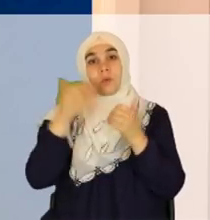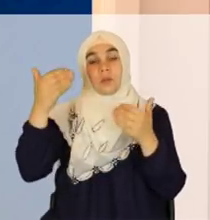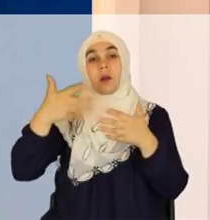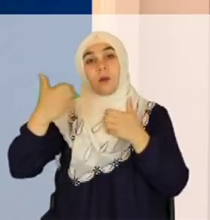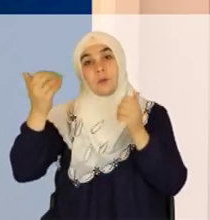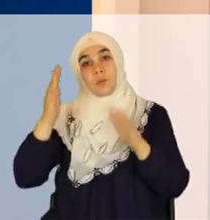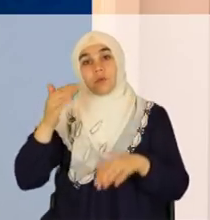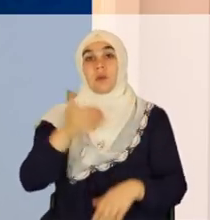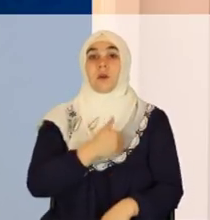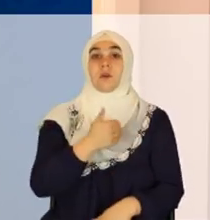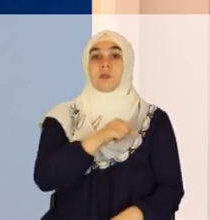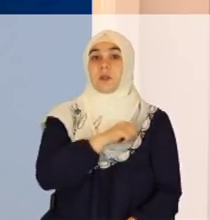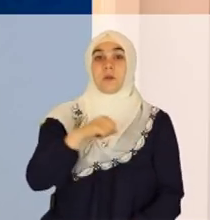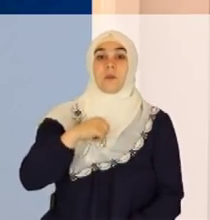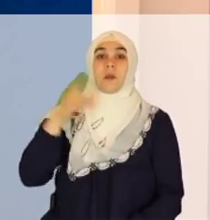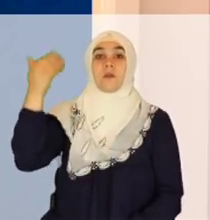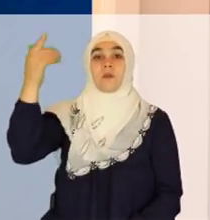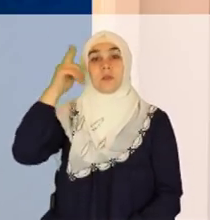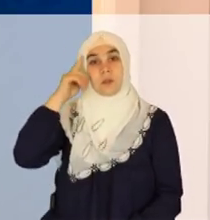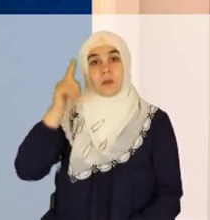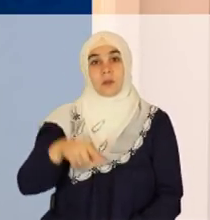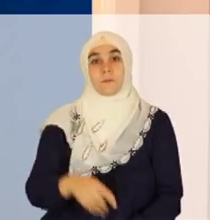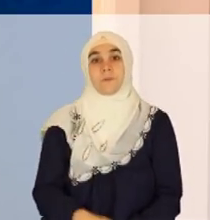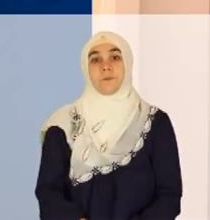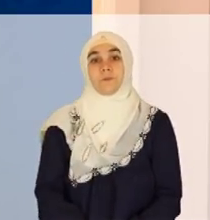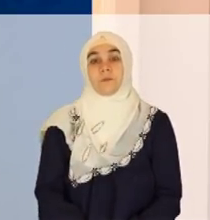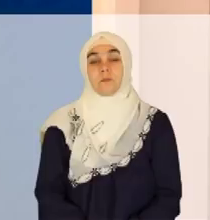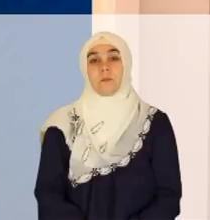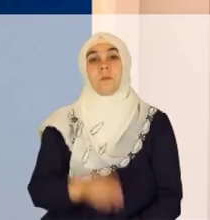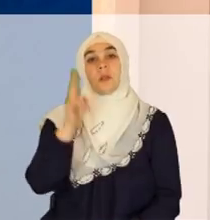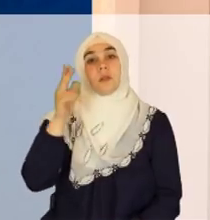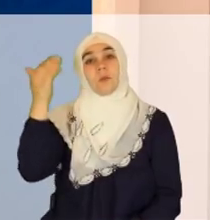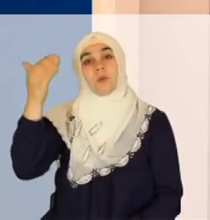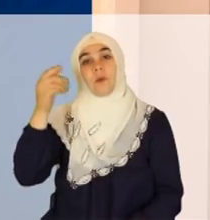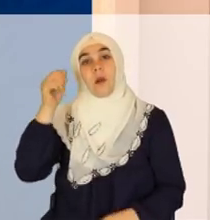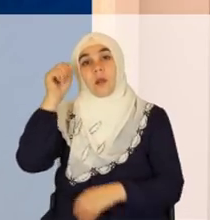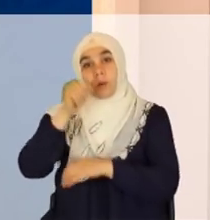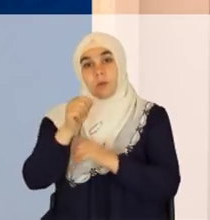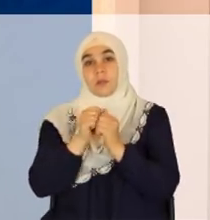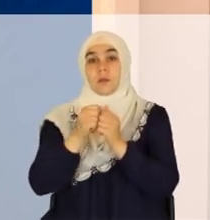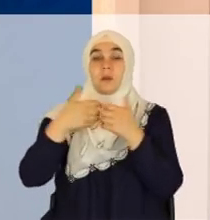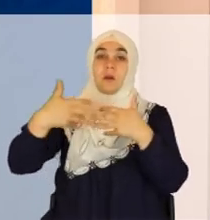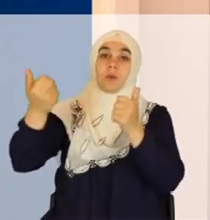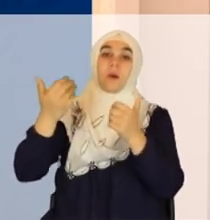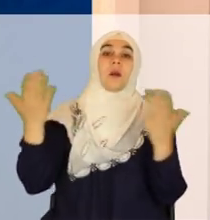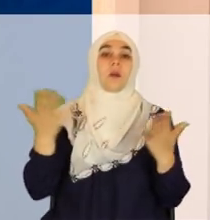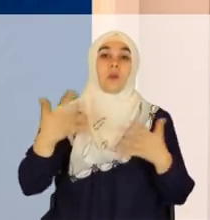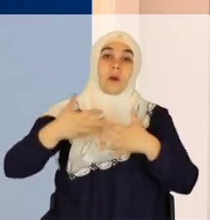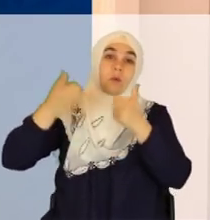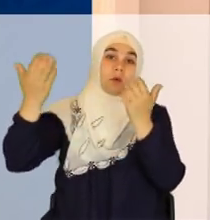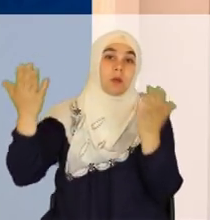Alloh taoloning yolg'iz o'ziga bog'liq narsa. Kimni ibodatini qabul qiladi, qanaqa qilib qabul